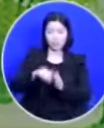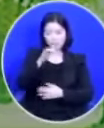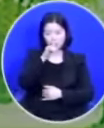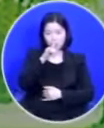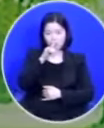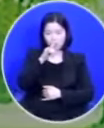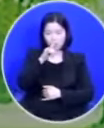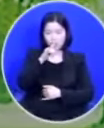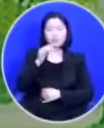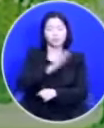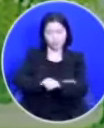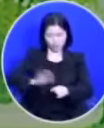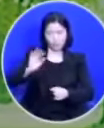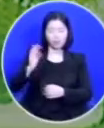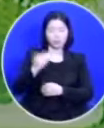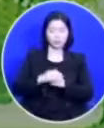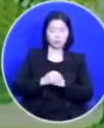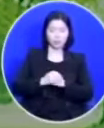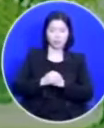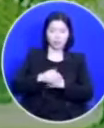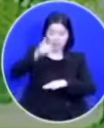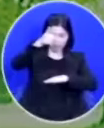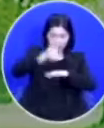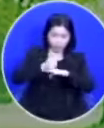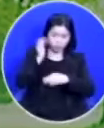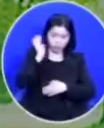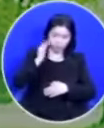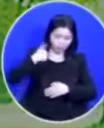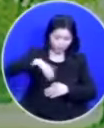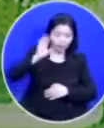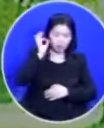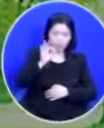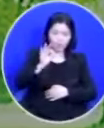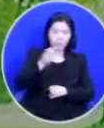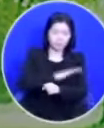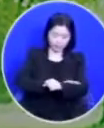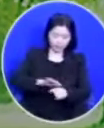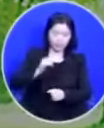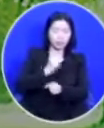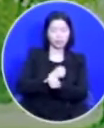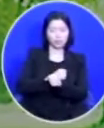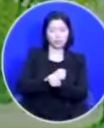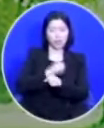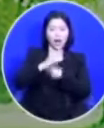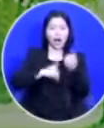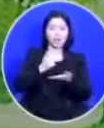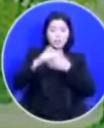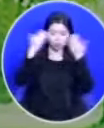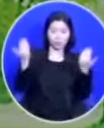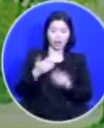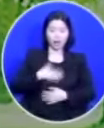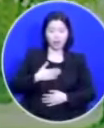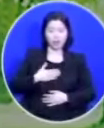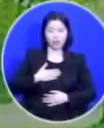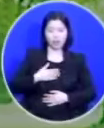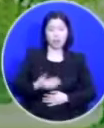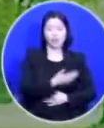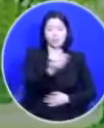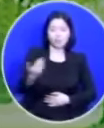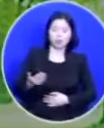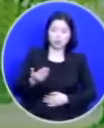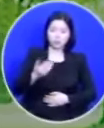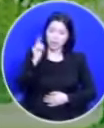겁니다 나중에 가보세요 정말 자랑 겁니다 하나님은 아쉬웠거든요 다 줘 여러분